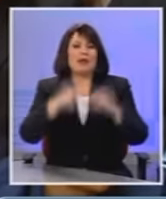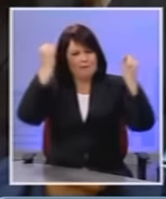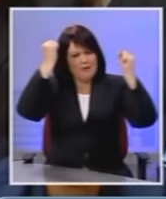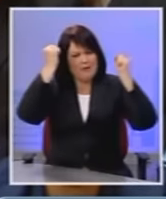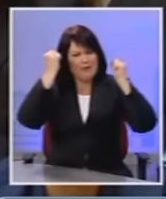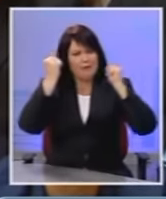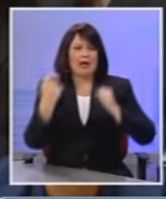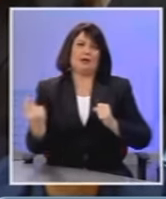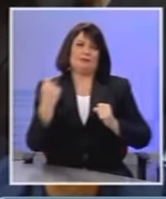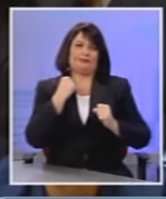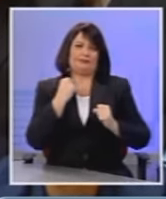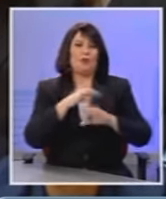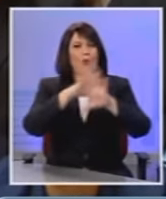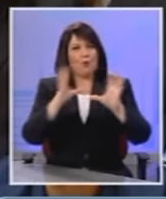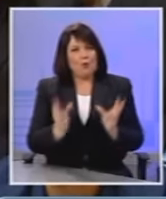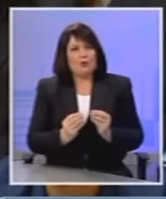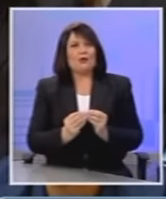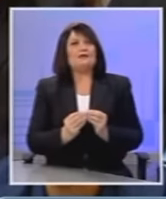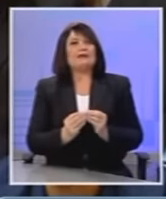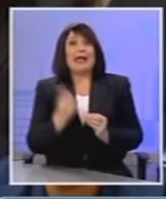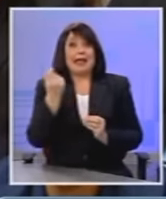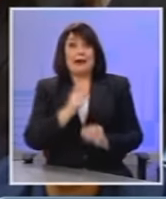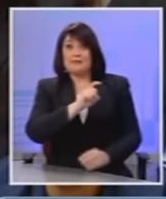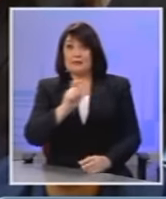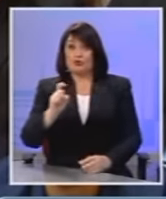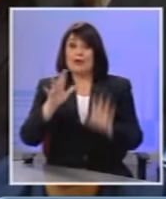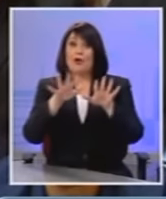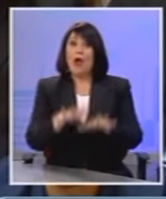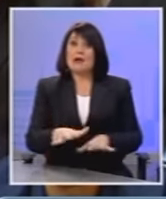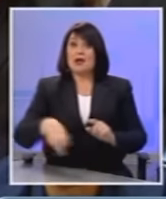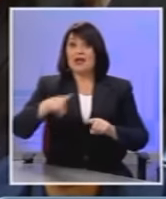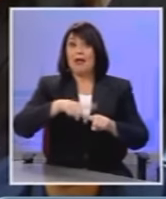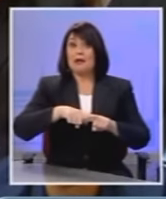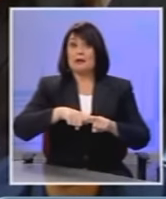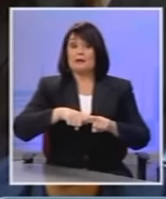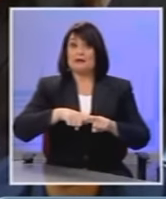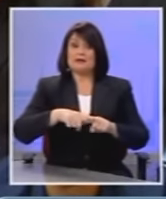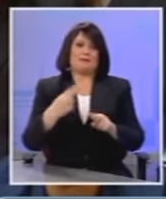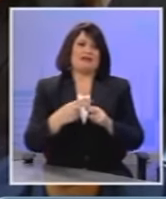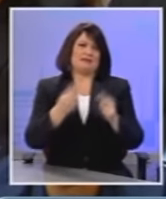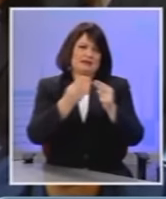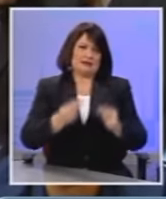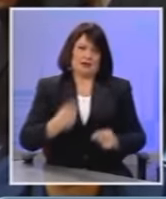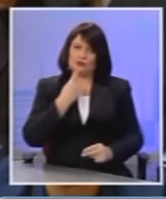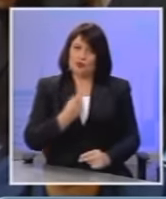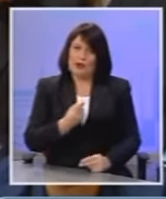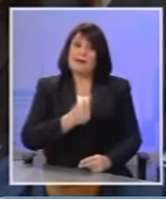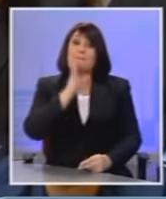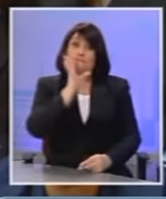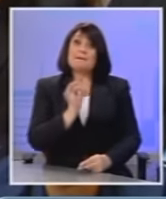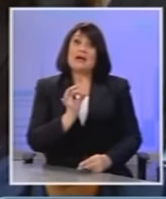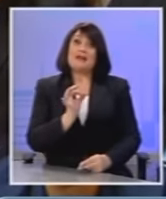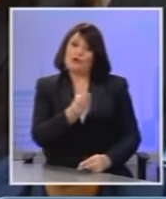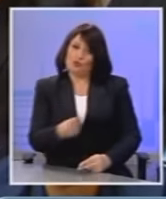ταμεία. Και κοντά σε όλα αυτά και 1,5 εκατομμύριο άνεργοι Έλληνες, σύμφωνα με τα επίσημα στοιχεία, στην πραγματικότητα